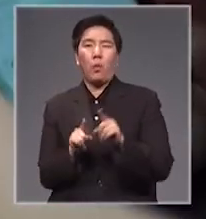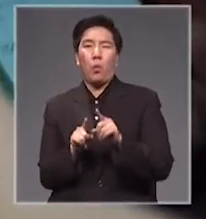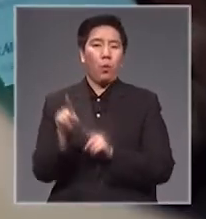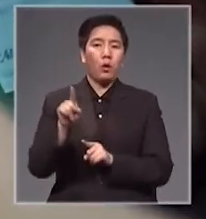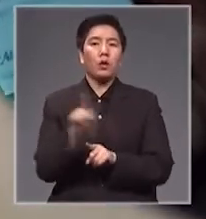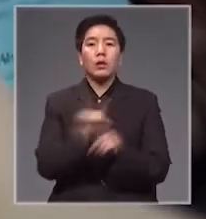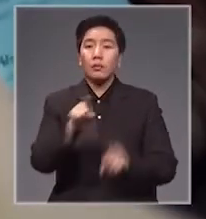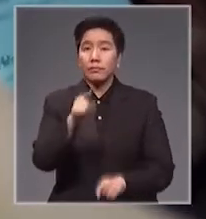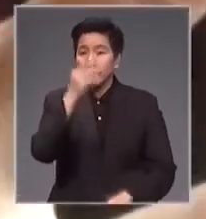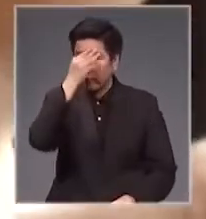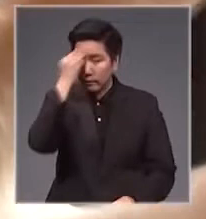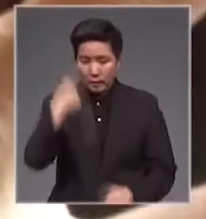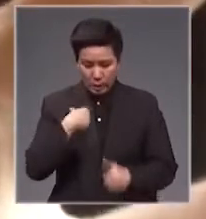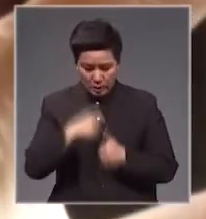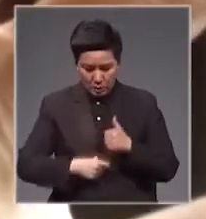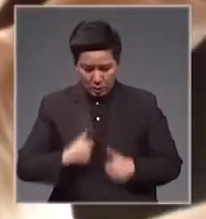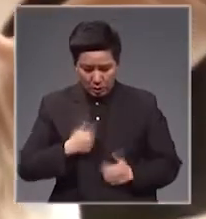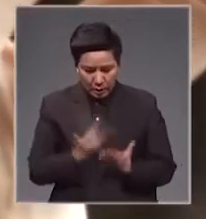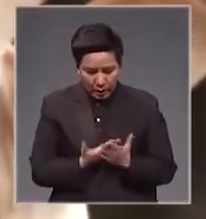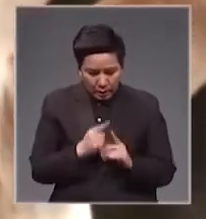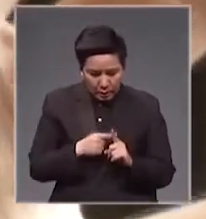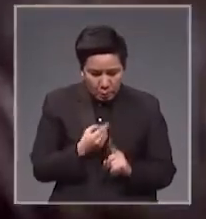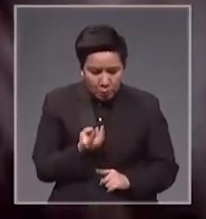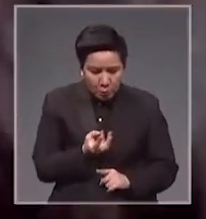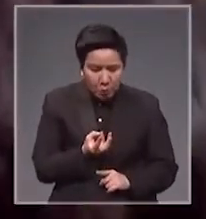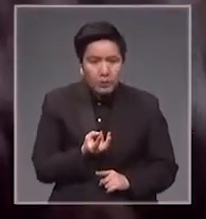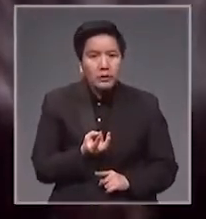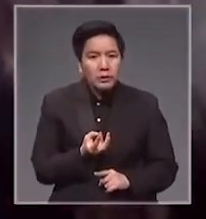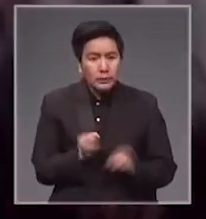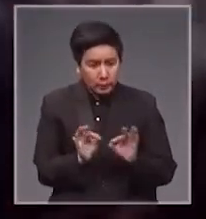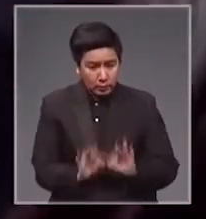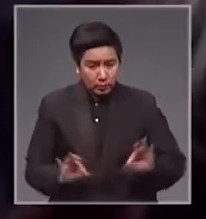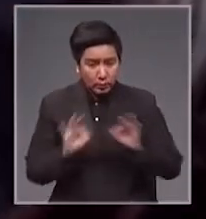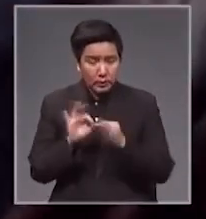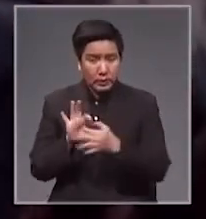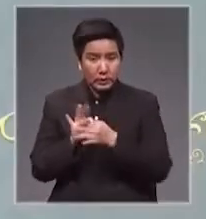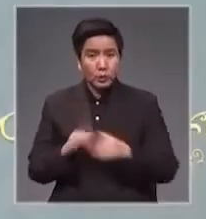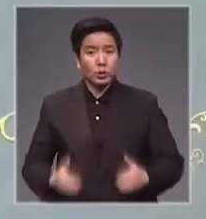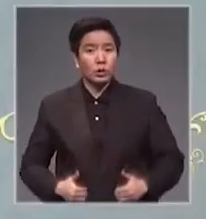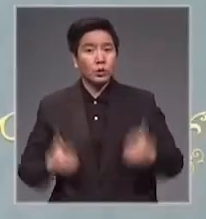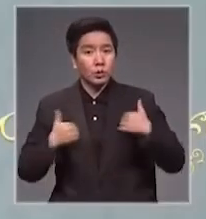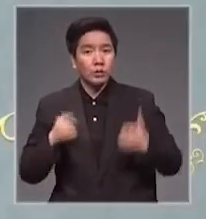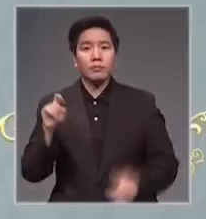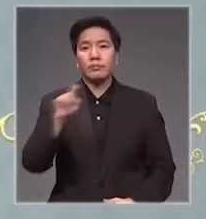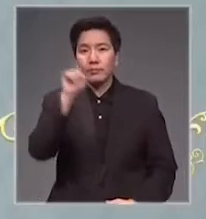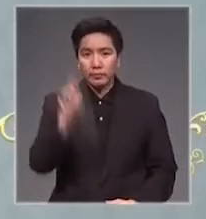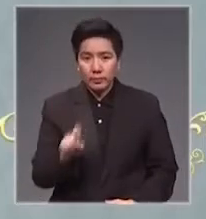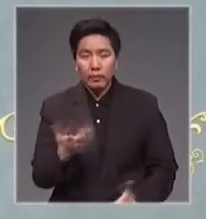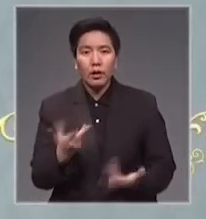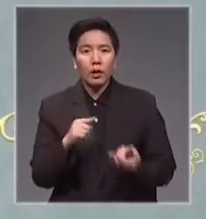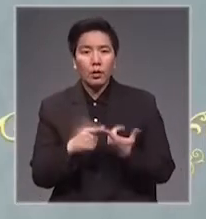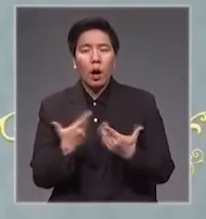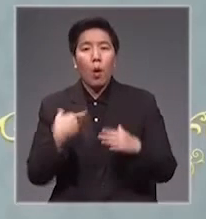ครับประมาณตนเองว่ามีรายได้เพียงพอหรือไม่หรือจำเป็นต่อการดำรงชีวิตหรือไม่ การทุจริตอาจมาในรูปแบบของการขอรับบริ